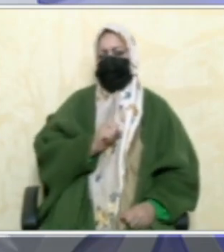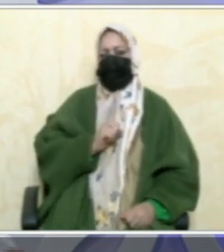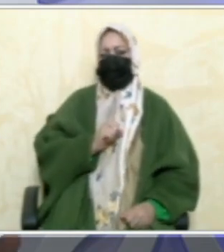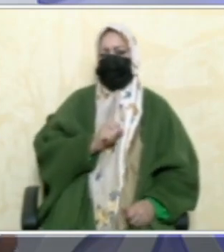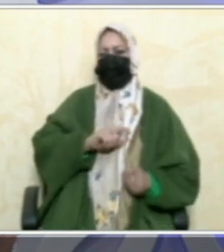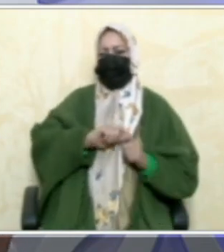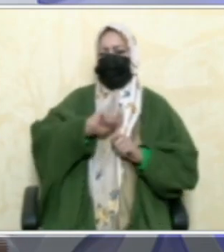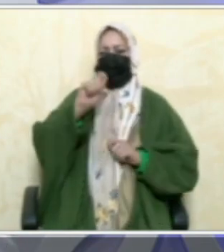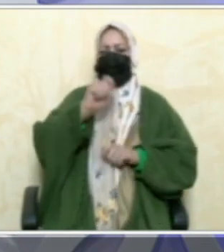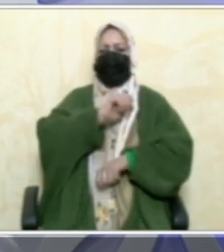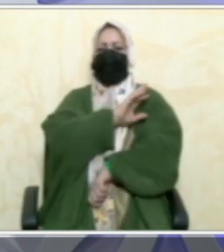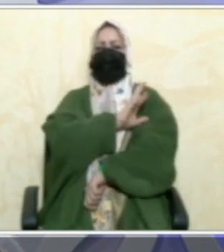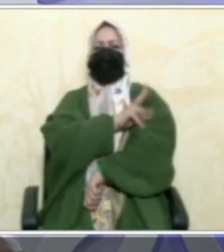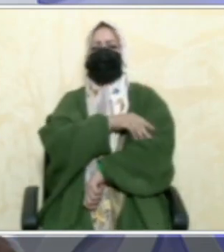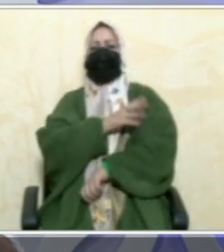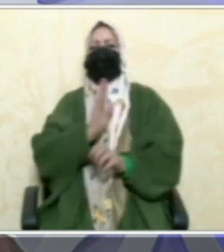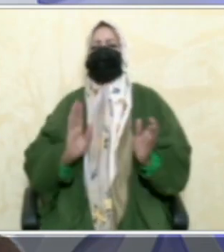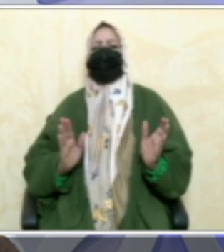فلسطين، لكن